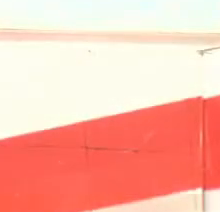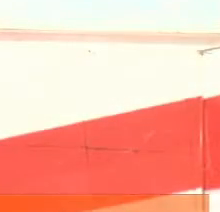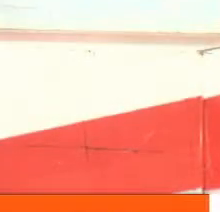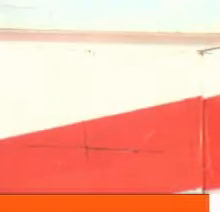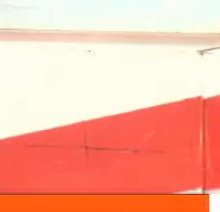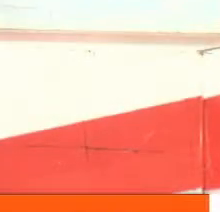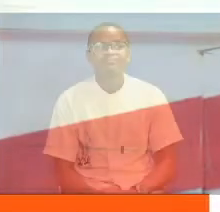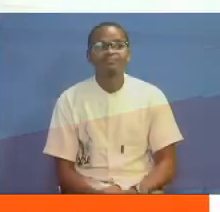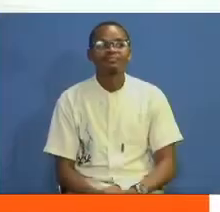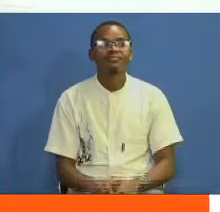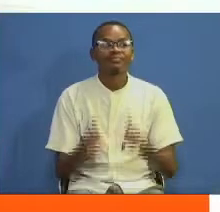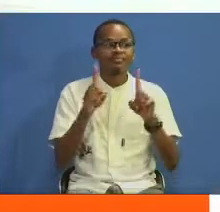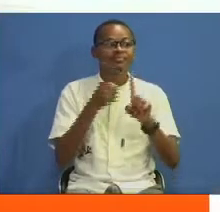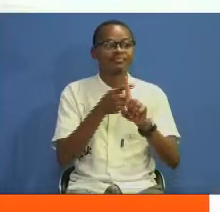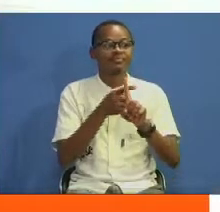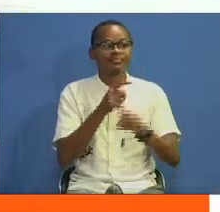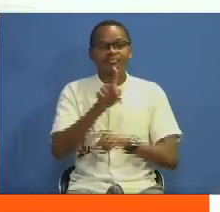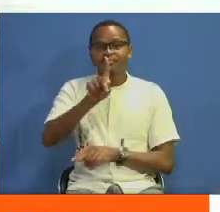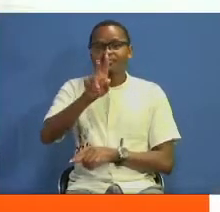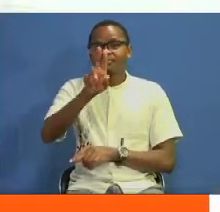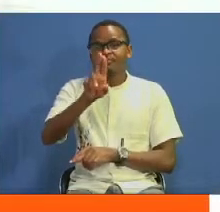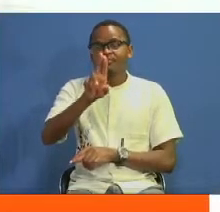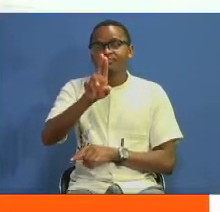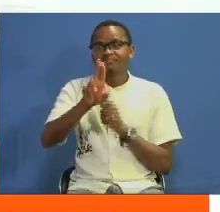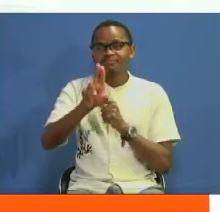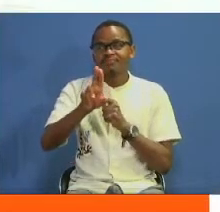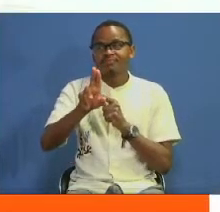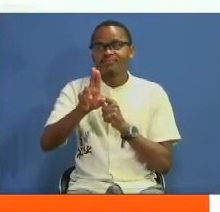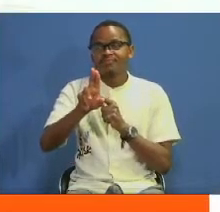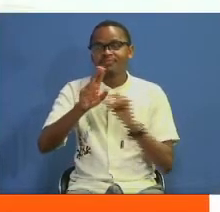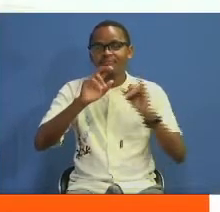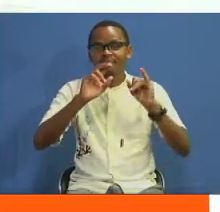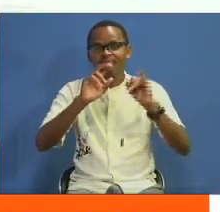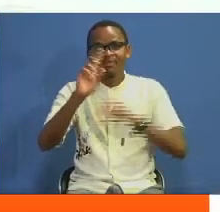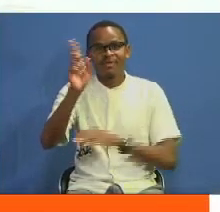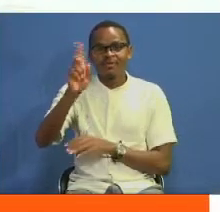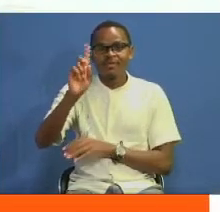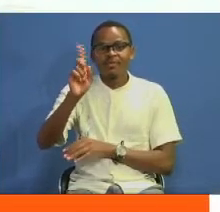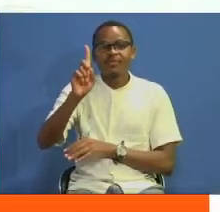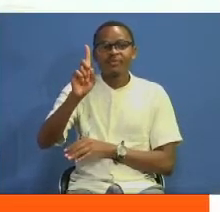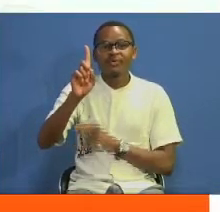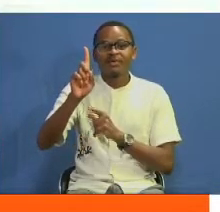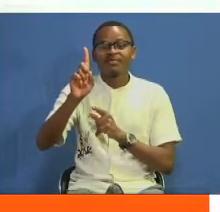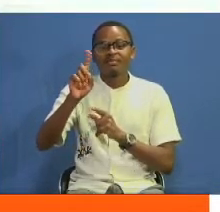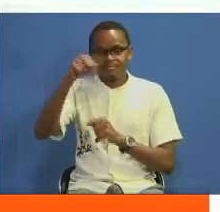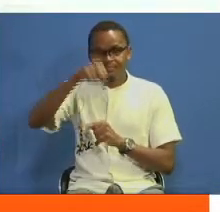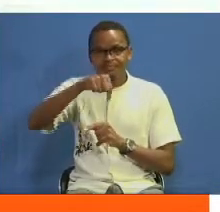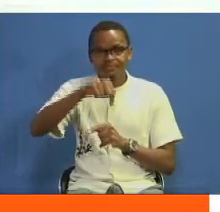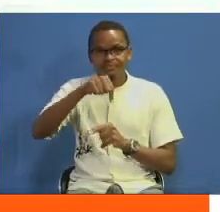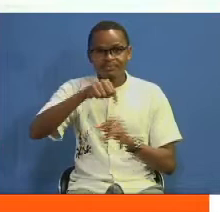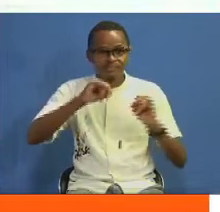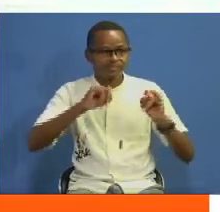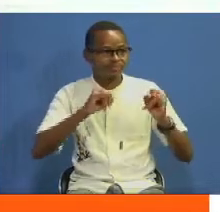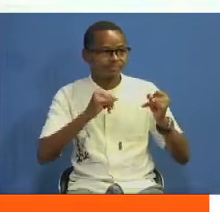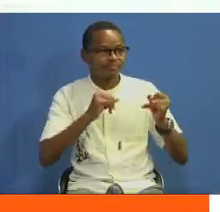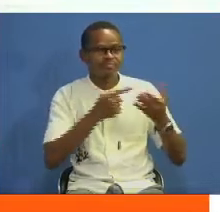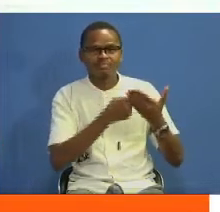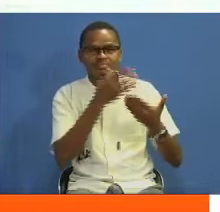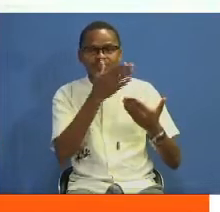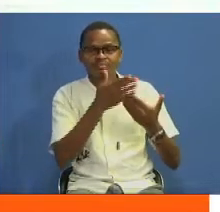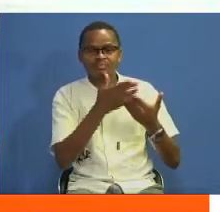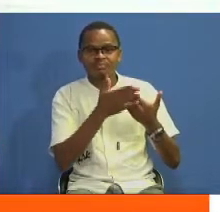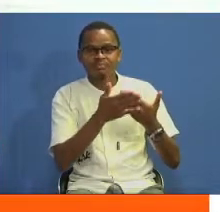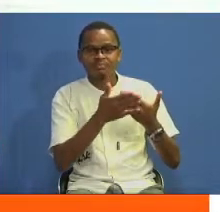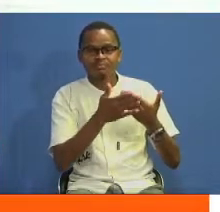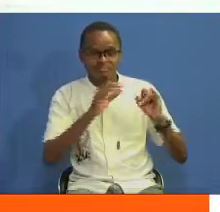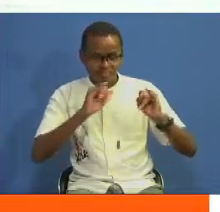Moja kwa moja kutoka chuo kikuu cha Kenyatta viungani mwa jiji la Nairobi. Hii ni Mizizi Wikendi,